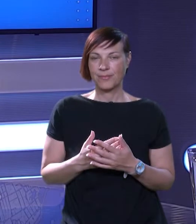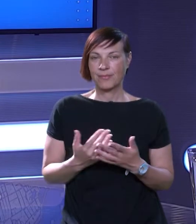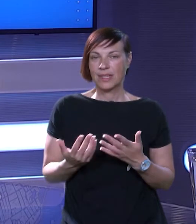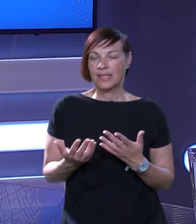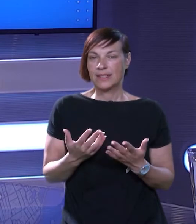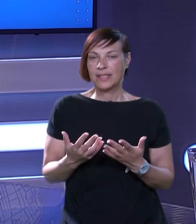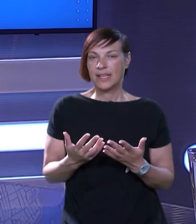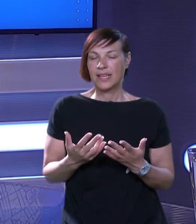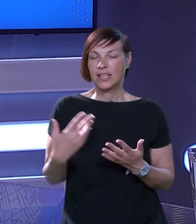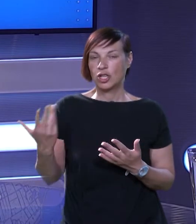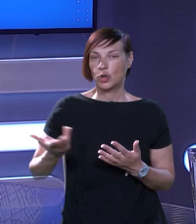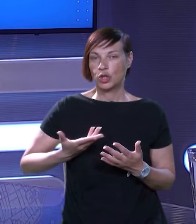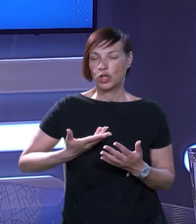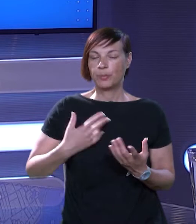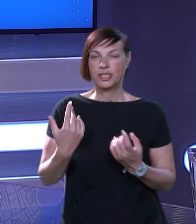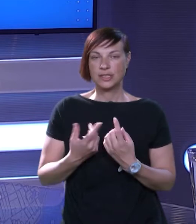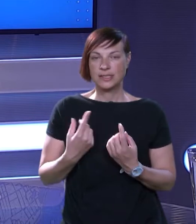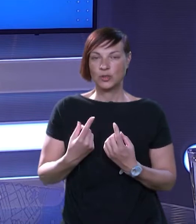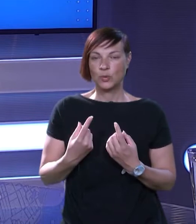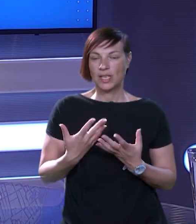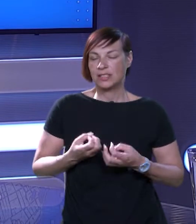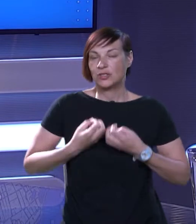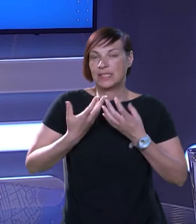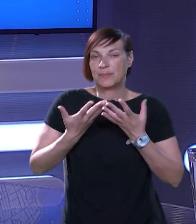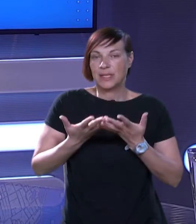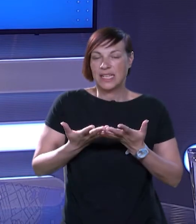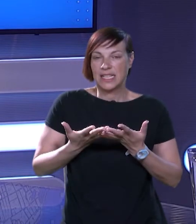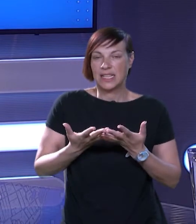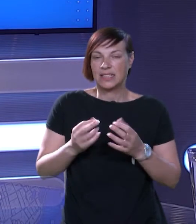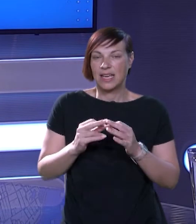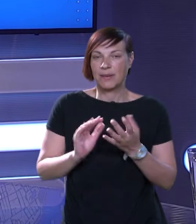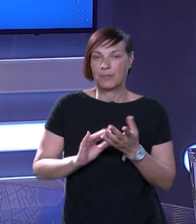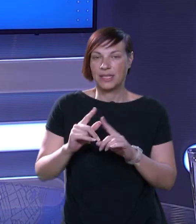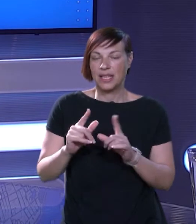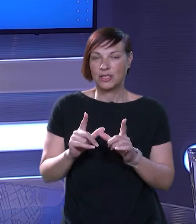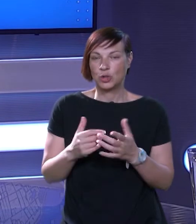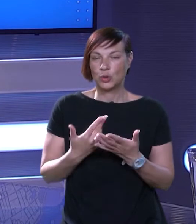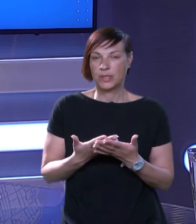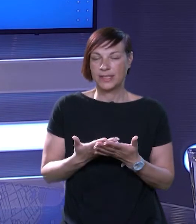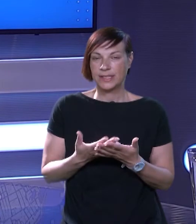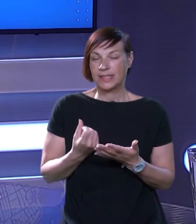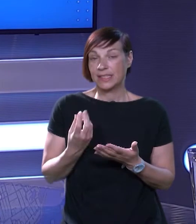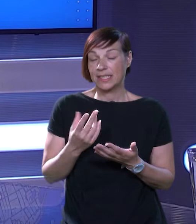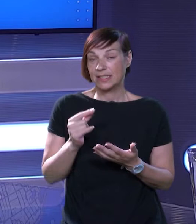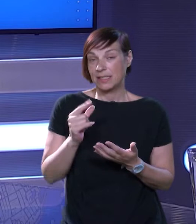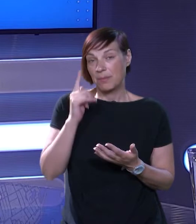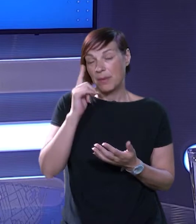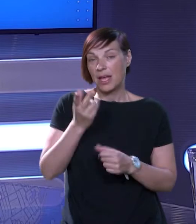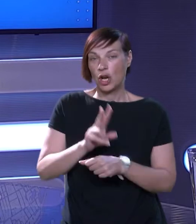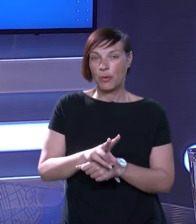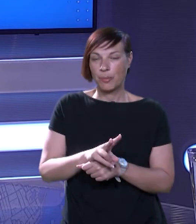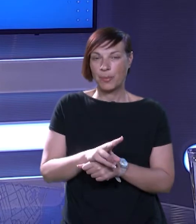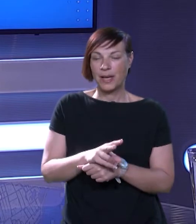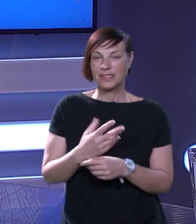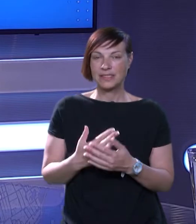i nekako dobiješ tu situaciju, on te inspirira. Mislim, u ambijentu je možda čak ovako kad se malo paziš, kad